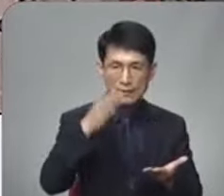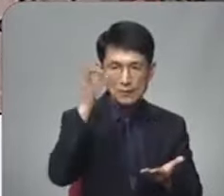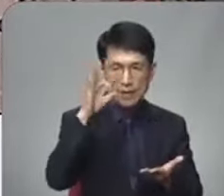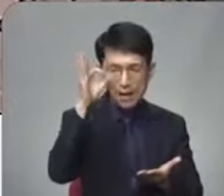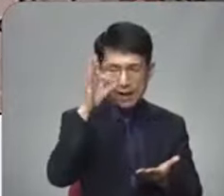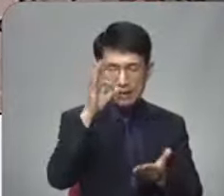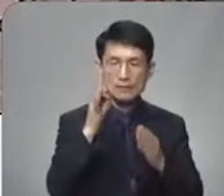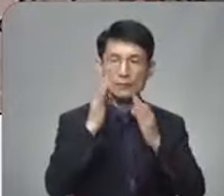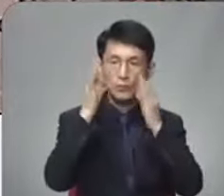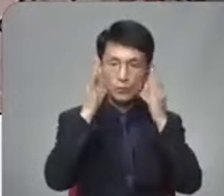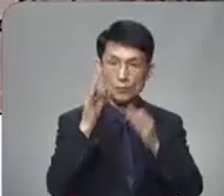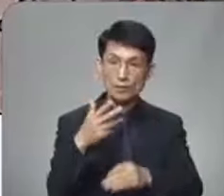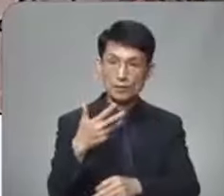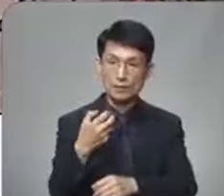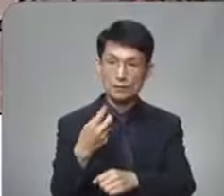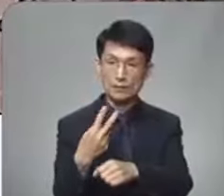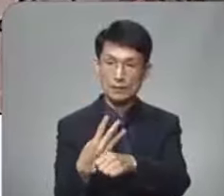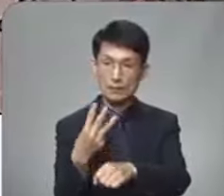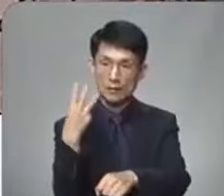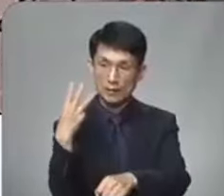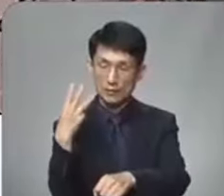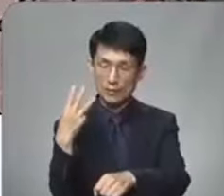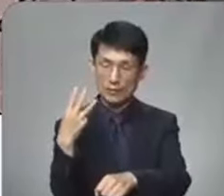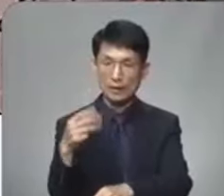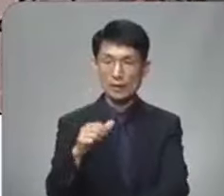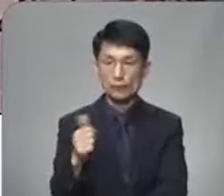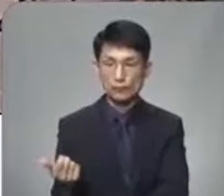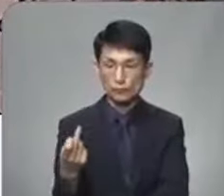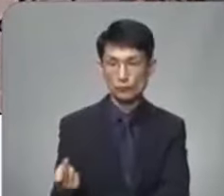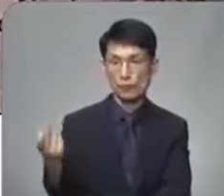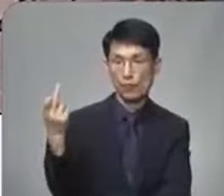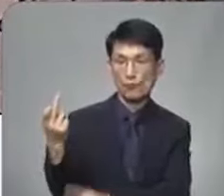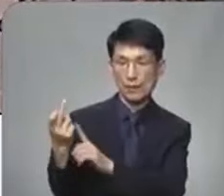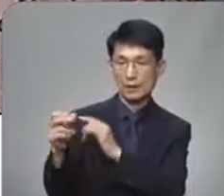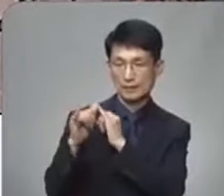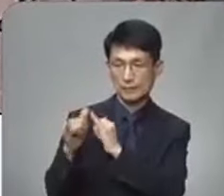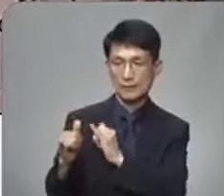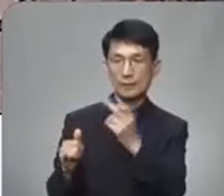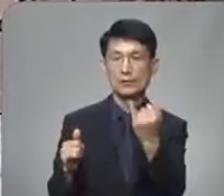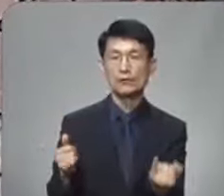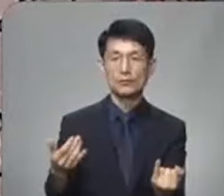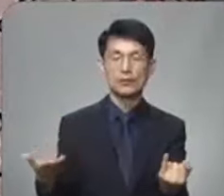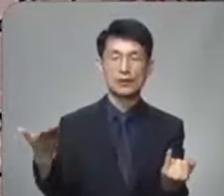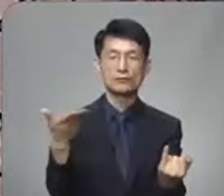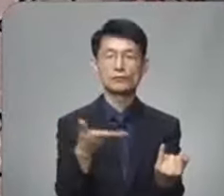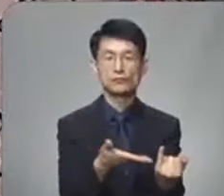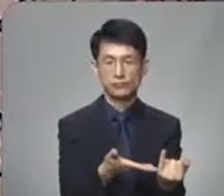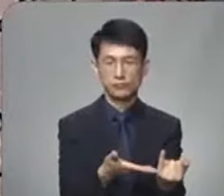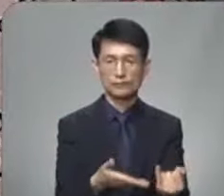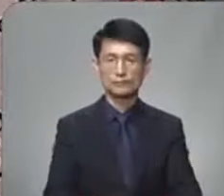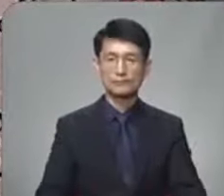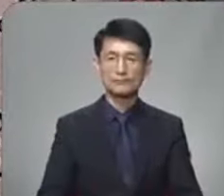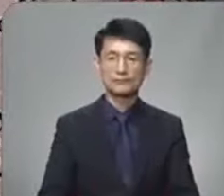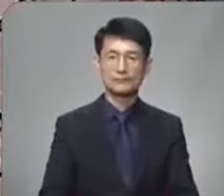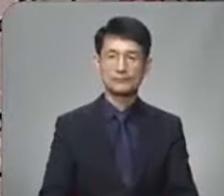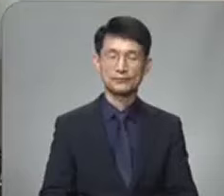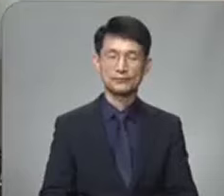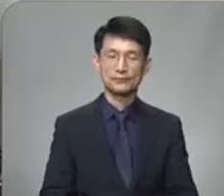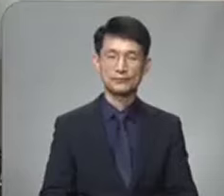덕분에 73년 전 전사한 오빠의 무공 훈장이 여동생에게 전달됐습니다 이유진 기자의 보도입니다